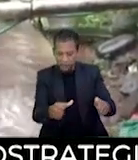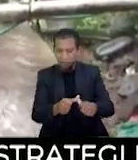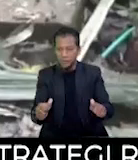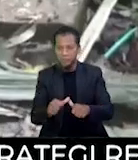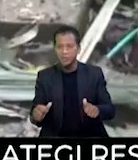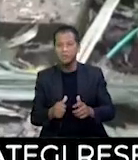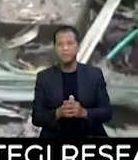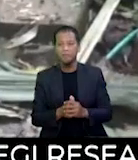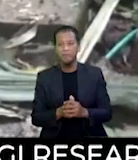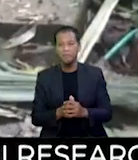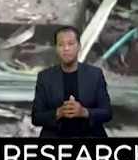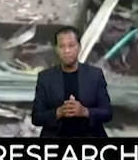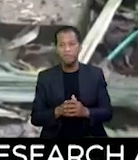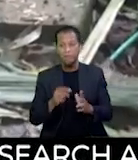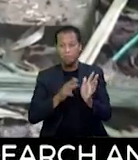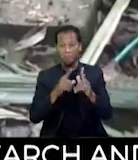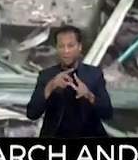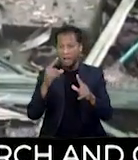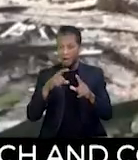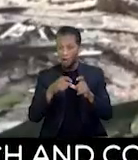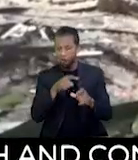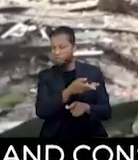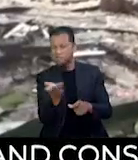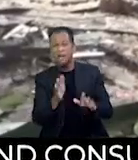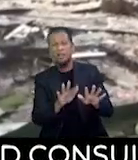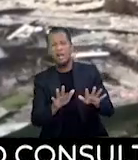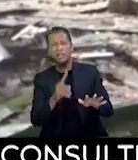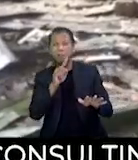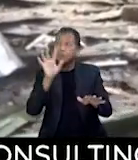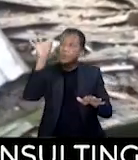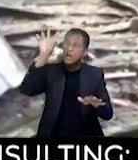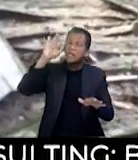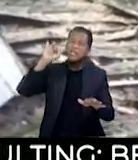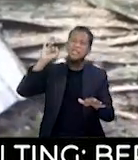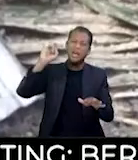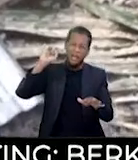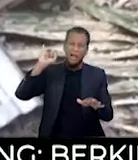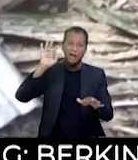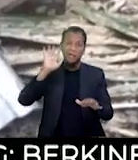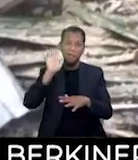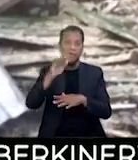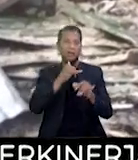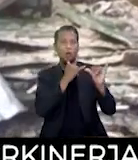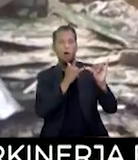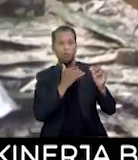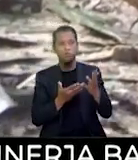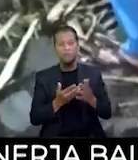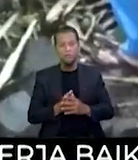Pemerintah Kabupaten Maros mengimbau warga agar waspada mengingat cuaca ekstrim diprediksi masih akan terjadi hingga pergantian tahun baru.